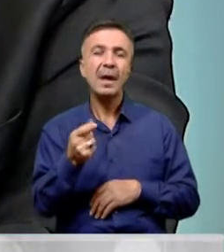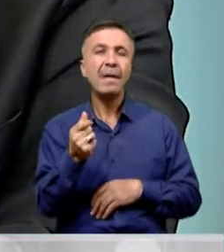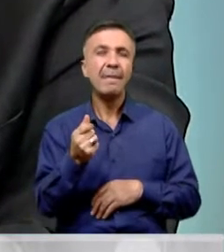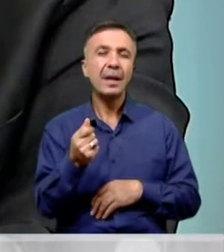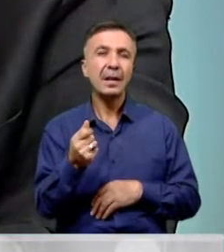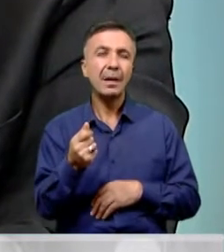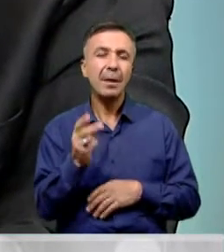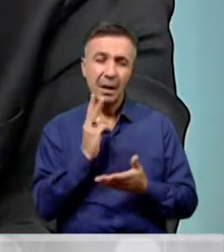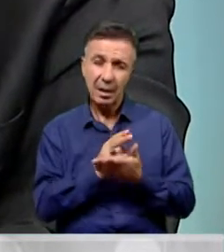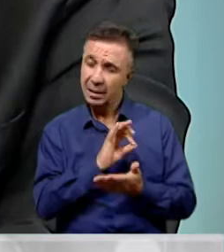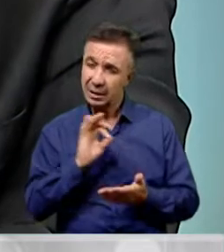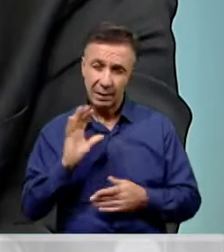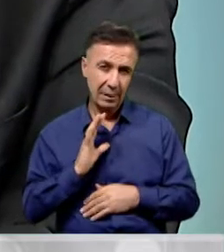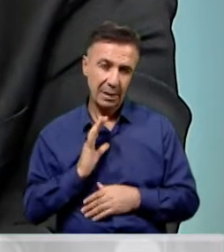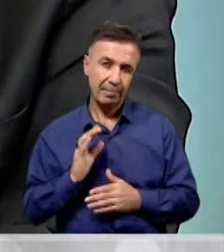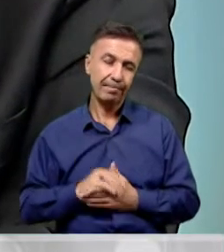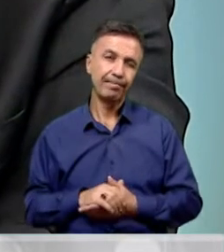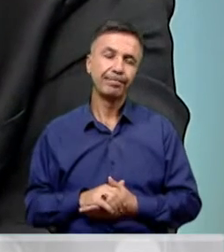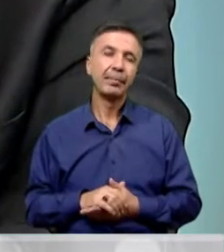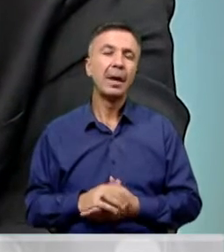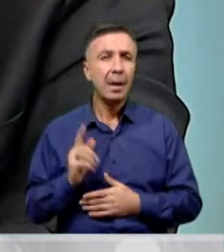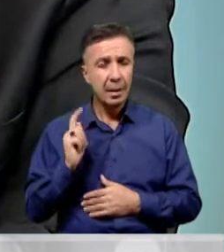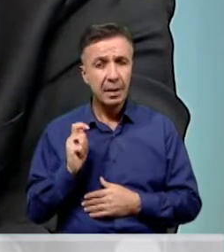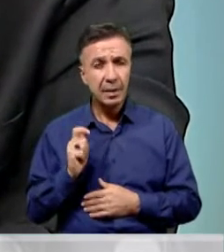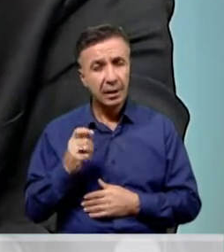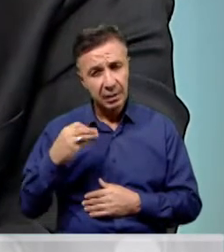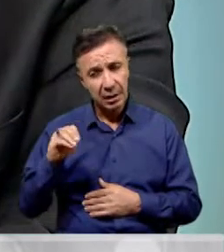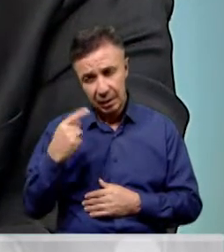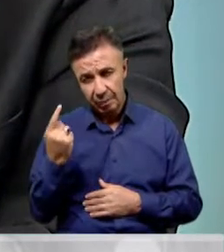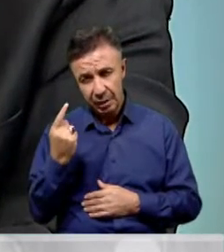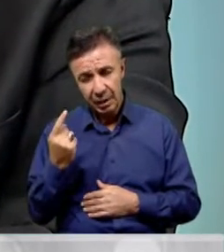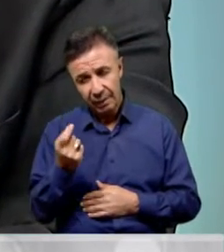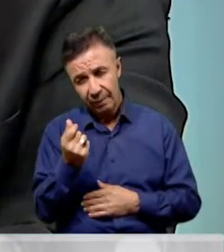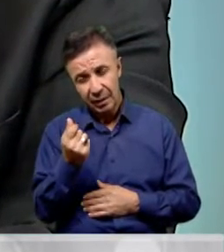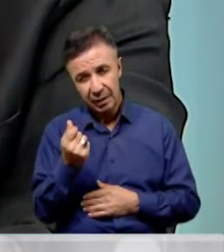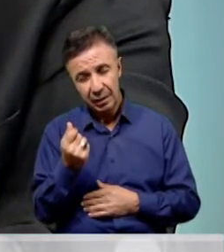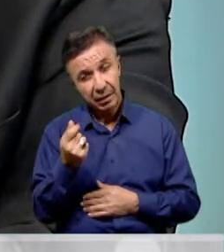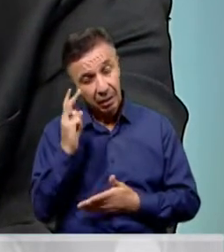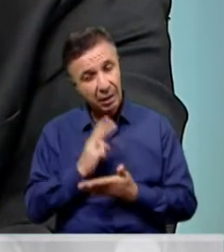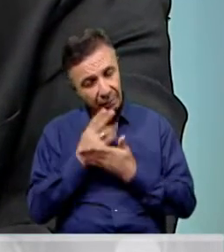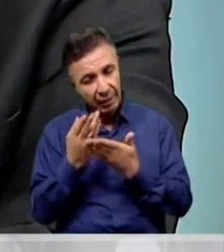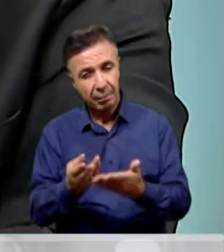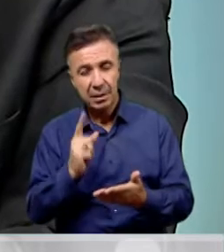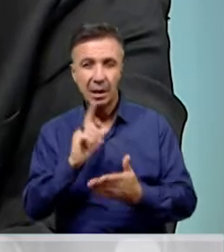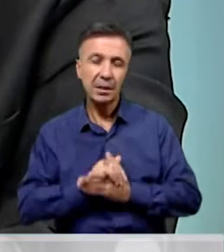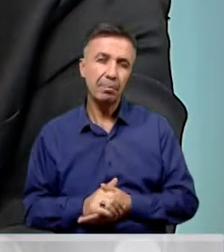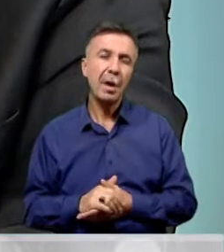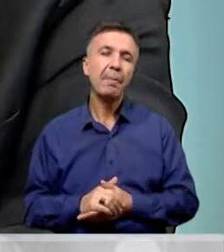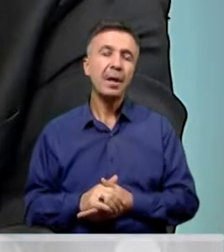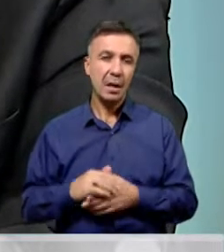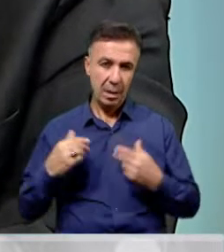burada var yani esasında satılan bir şeyin fiyatını belirli olması lazım yani ben bir ceket